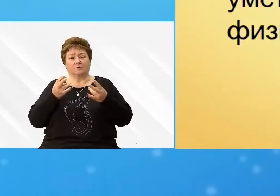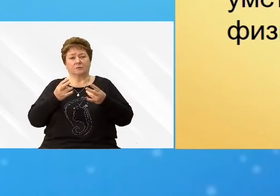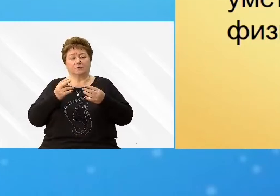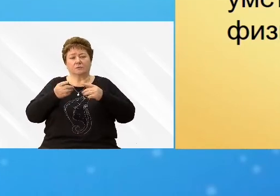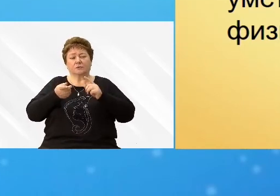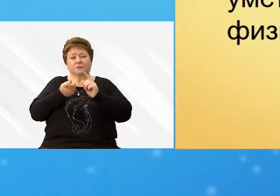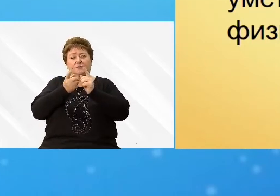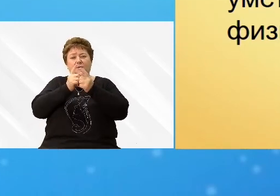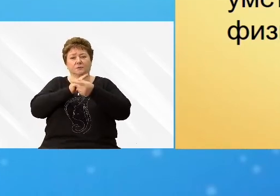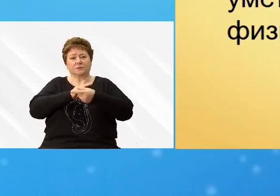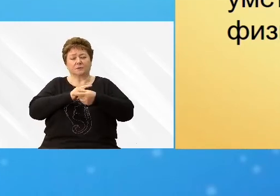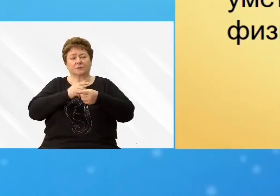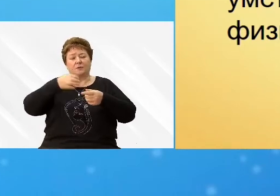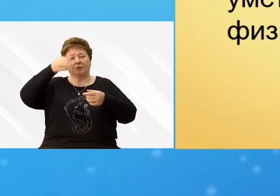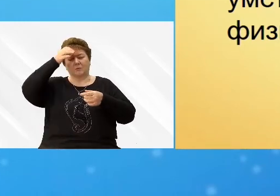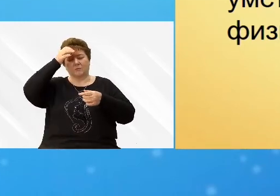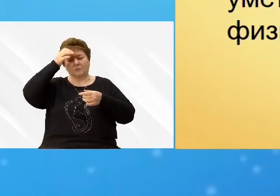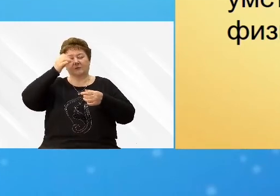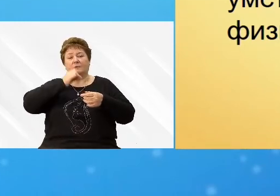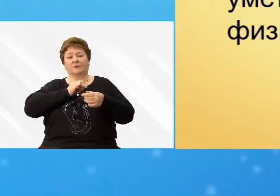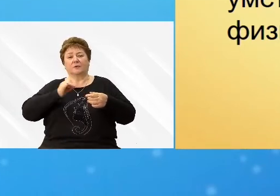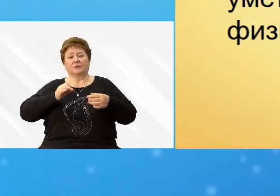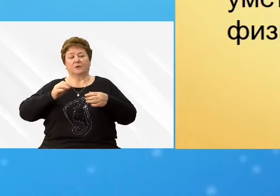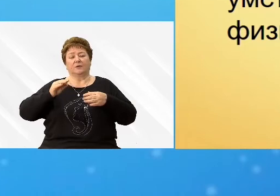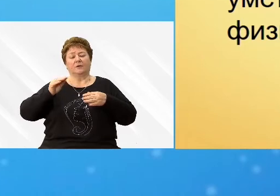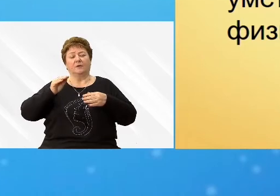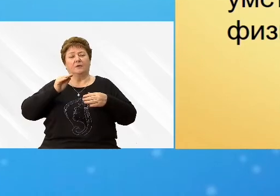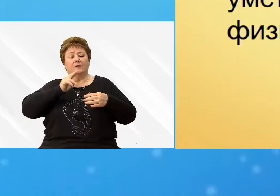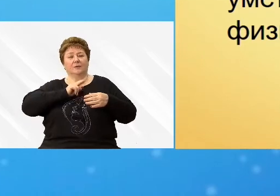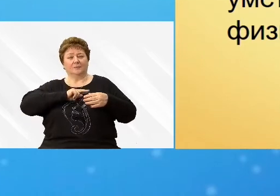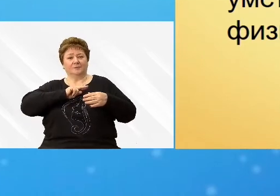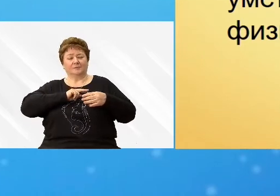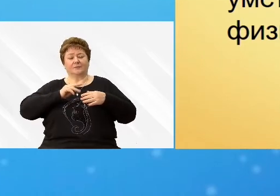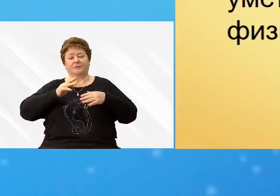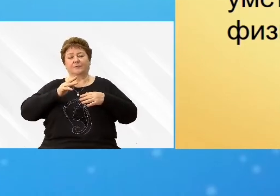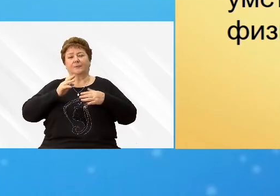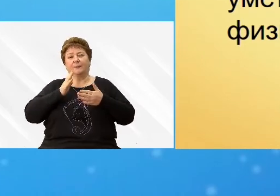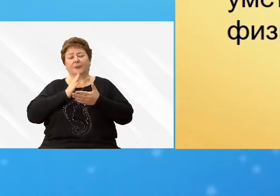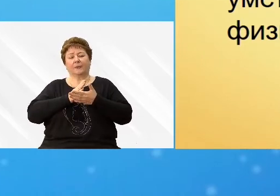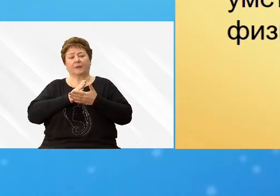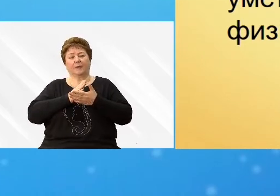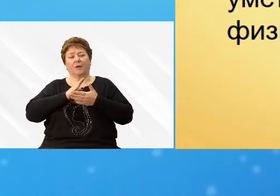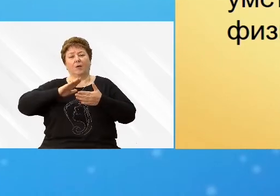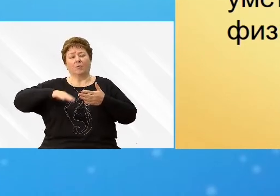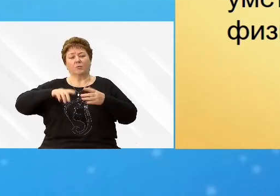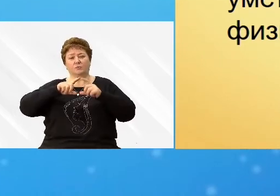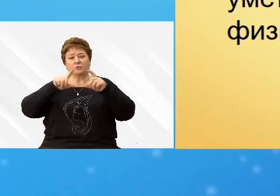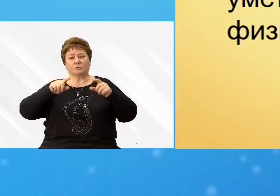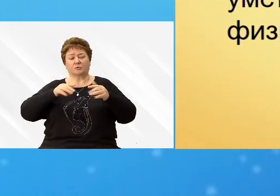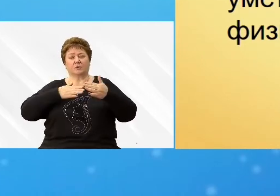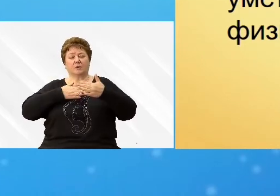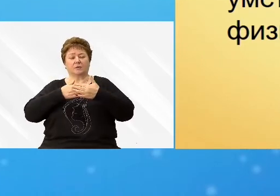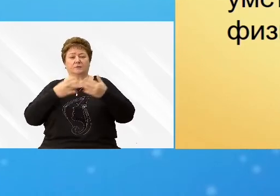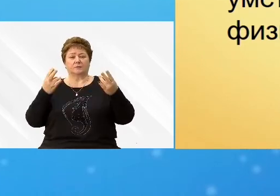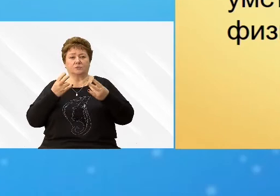чередование умственного и физического труда после школы следует сначала активно